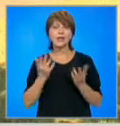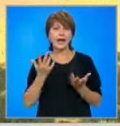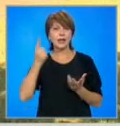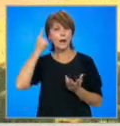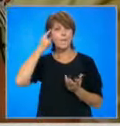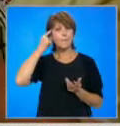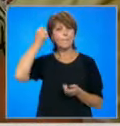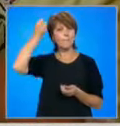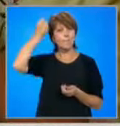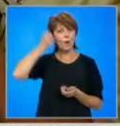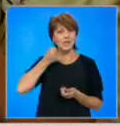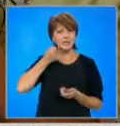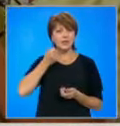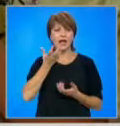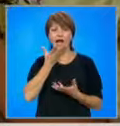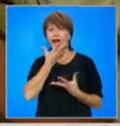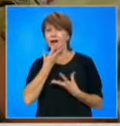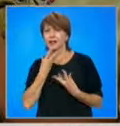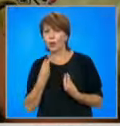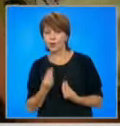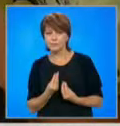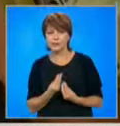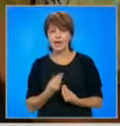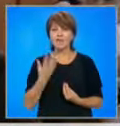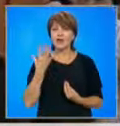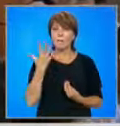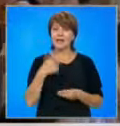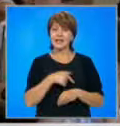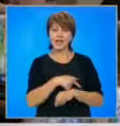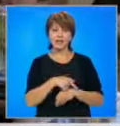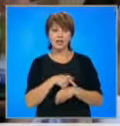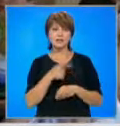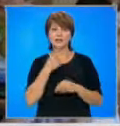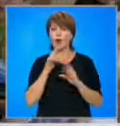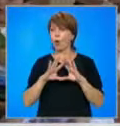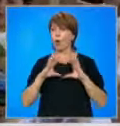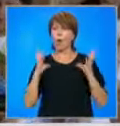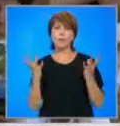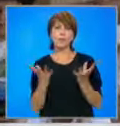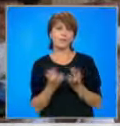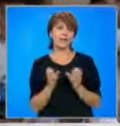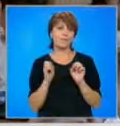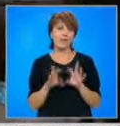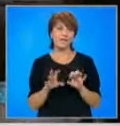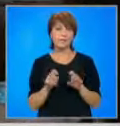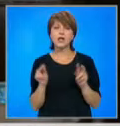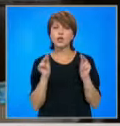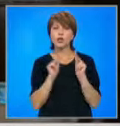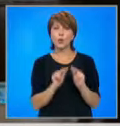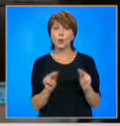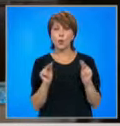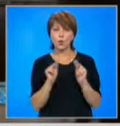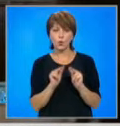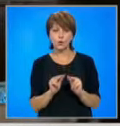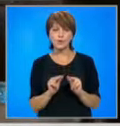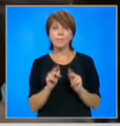да го разпознават в своите близки. А в петият учебен час ние обобщаваме цялата информация и ги учим на